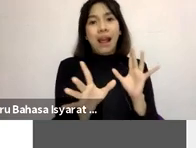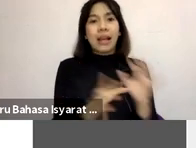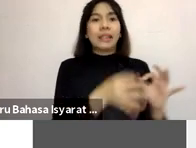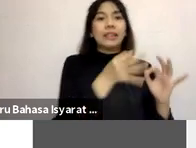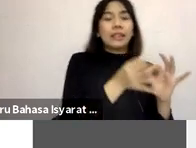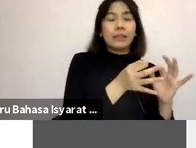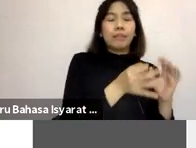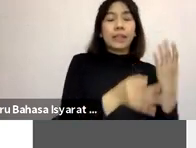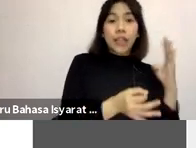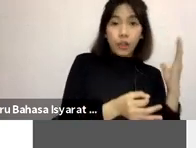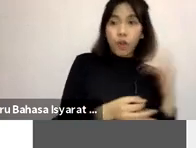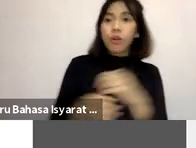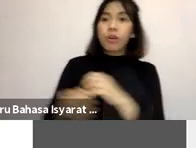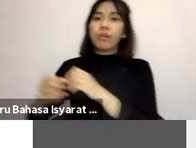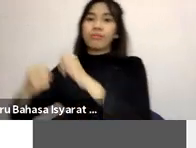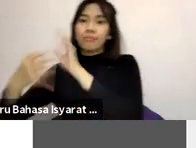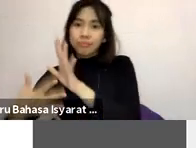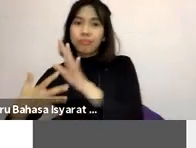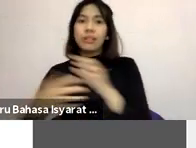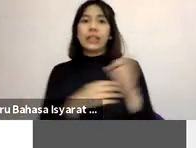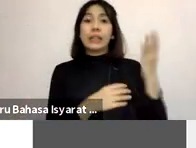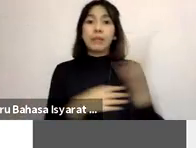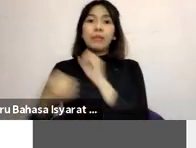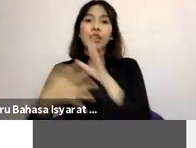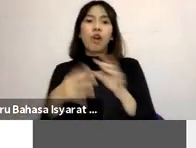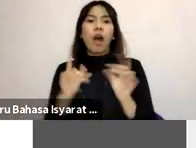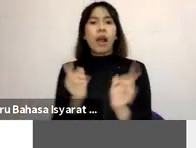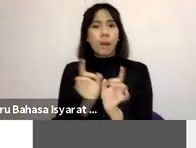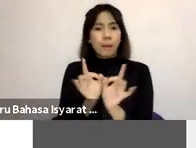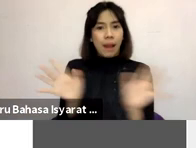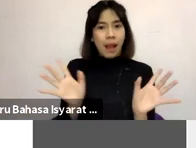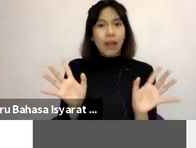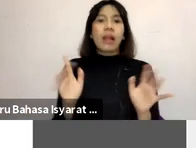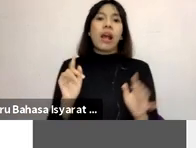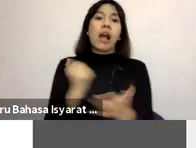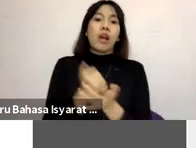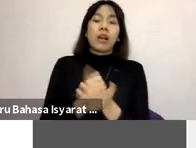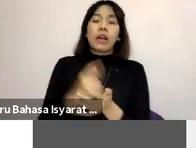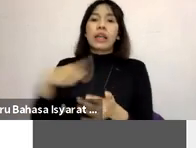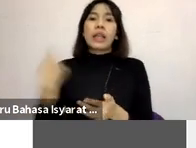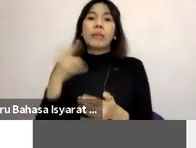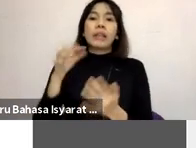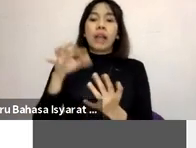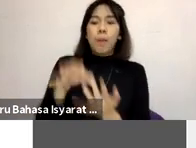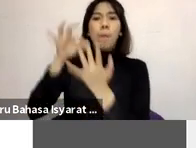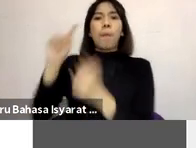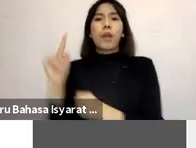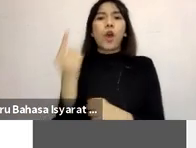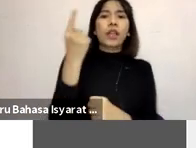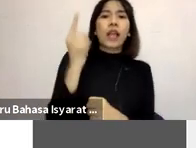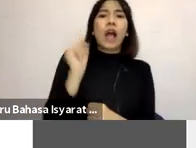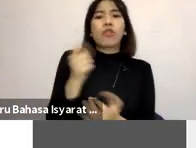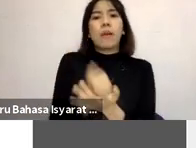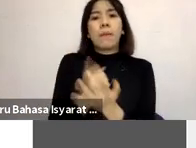saya kira Oh kaitanya dengan itu maka kita mesinnya memilih untuk memberi prioritas pada